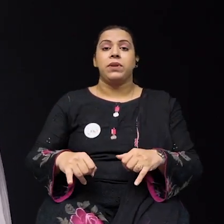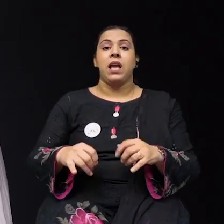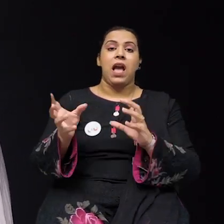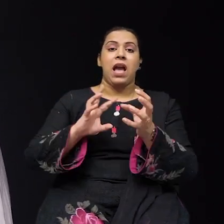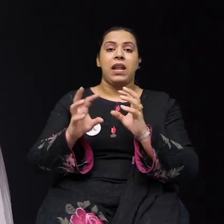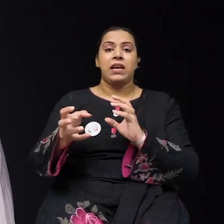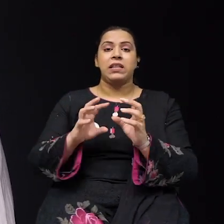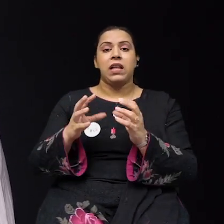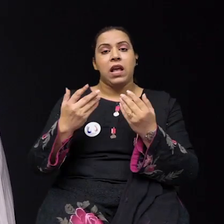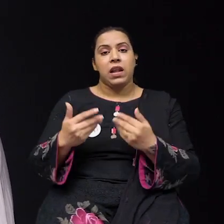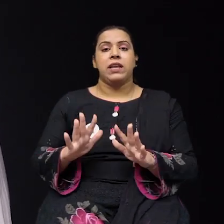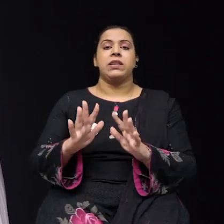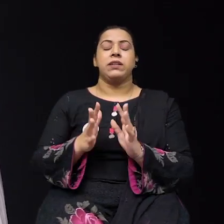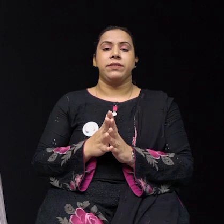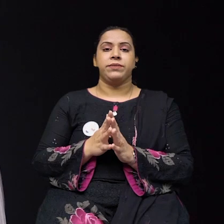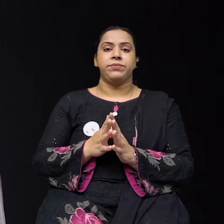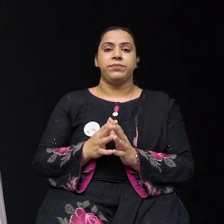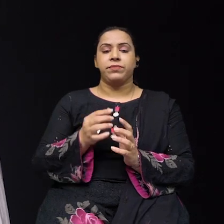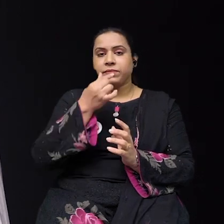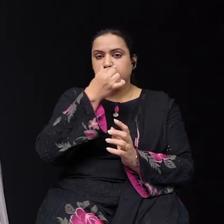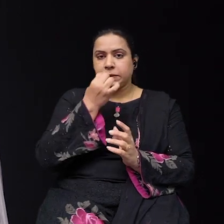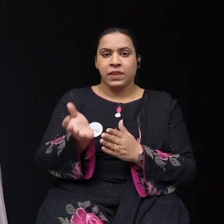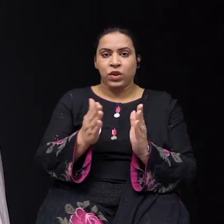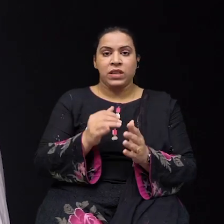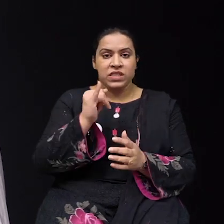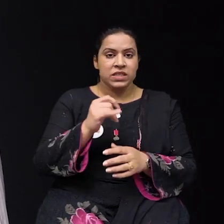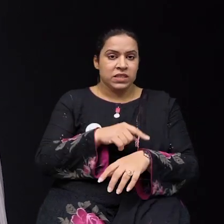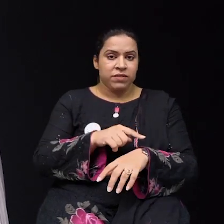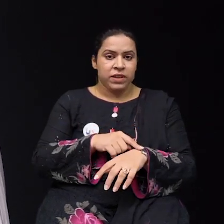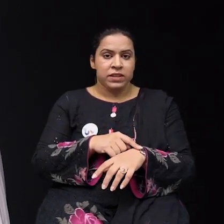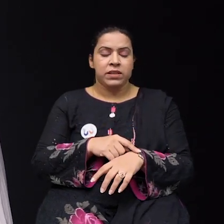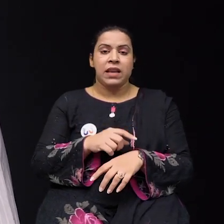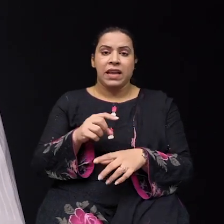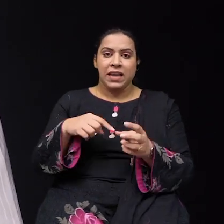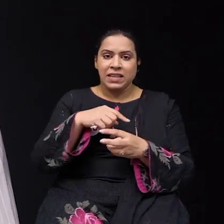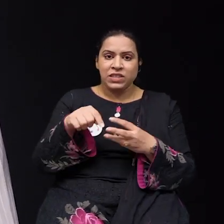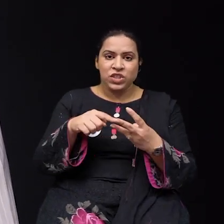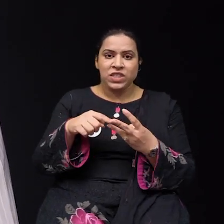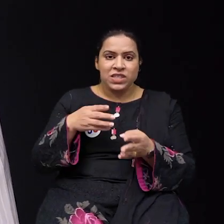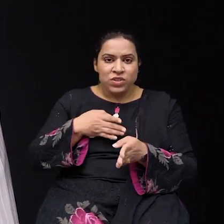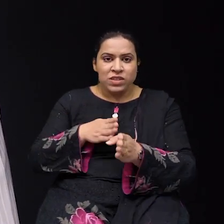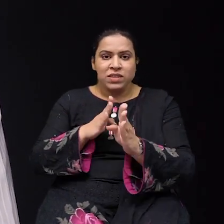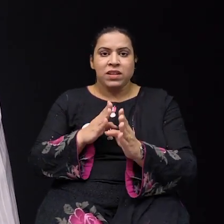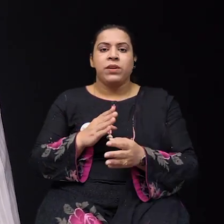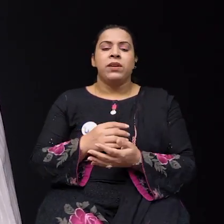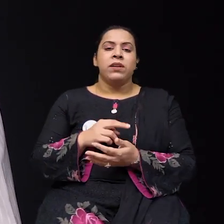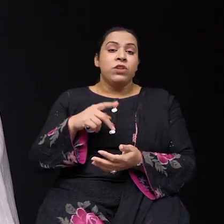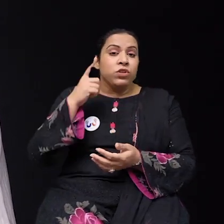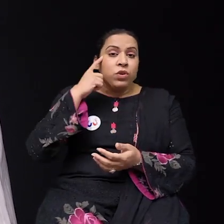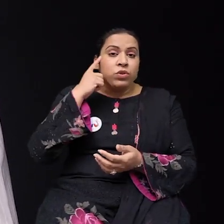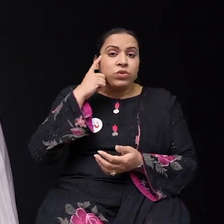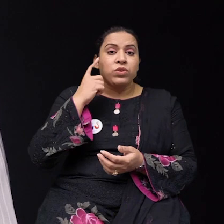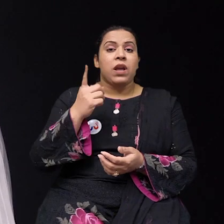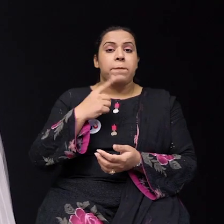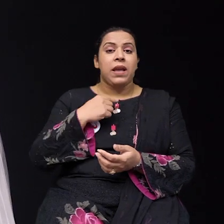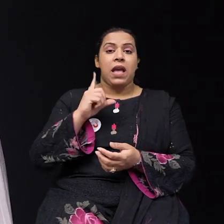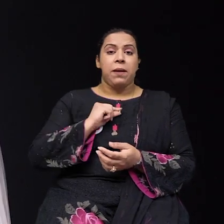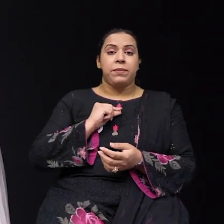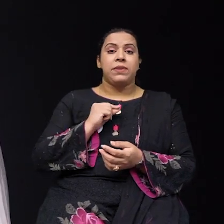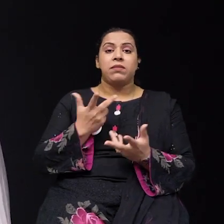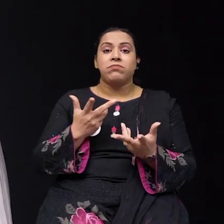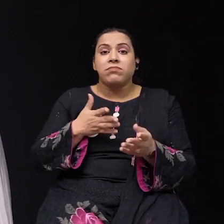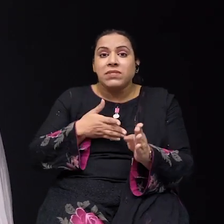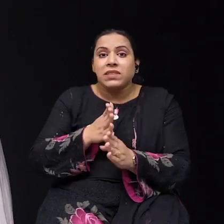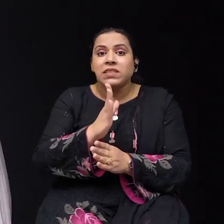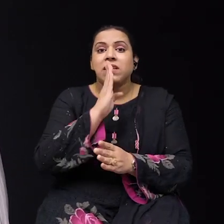का एक अज़ा हरकत करने से रह जाता है। सो जिस वक्त आप इन चीज़ों की तरफ चलते हैं तो सोचो कि मैं अपने